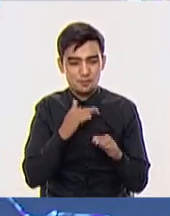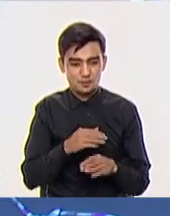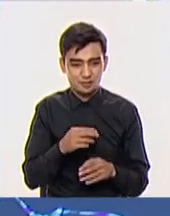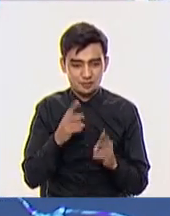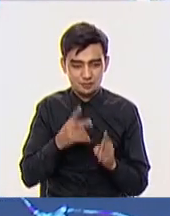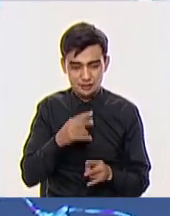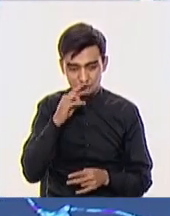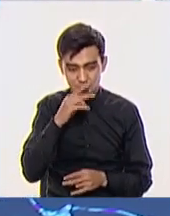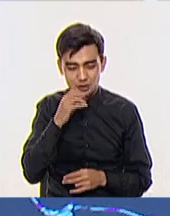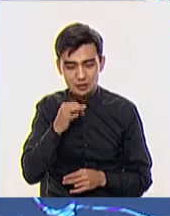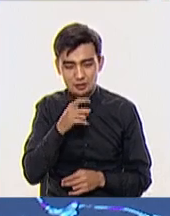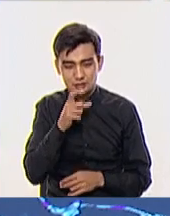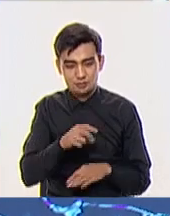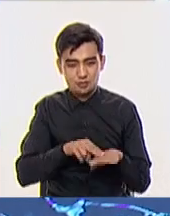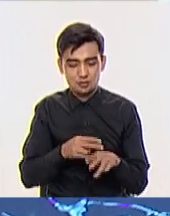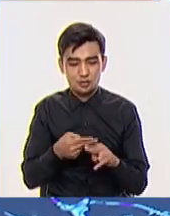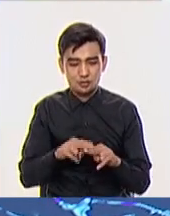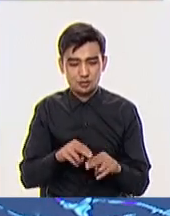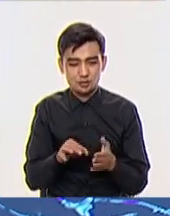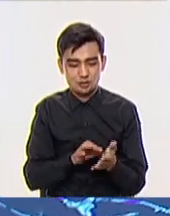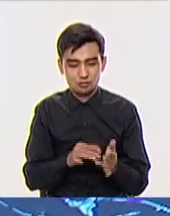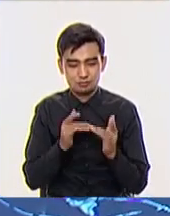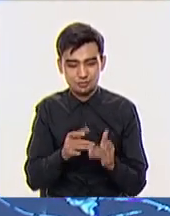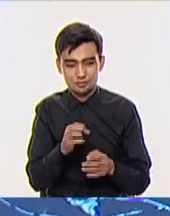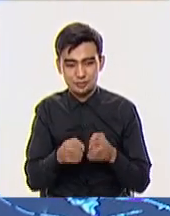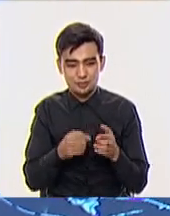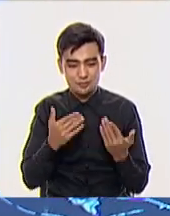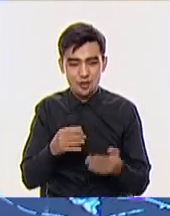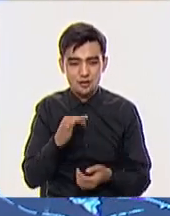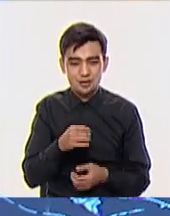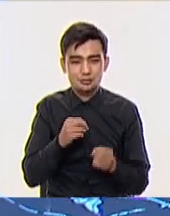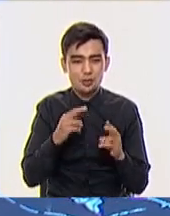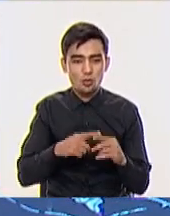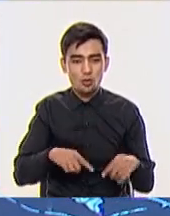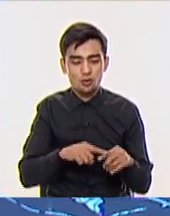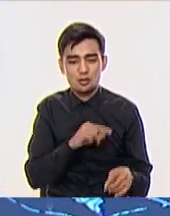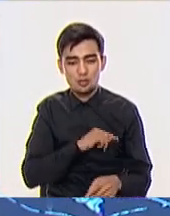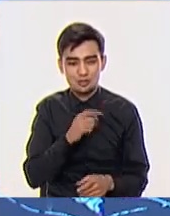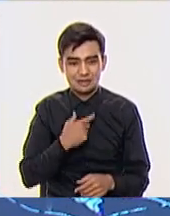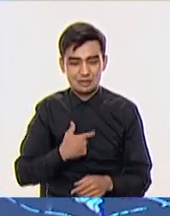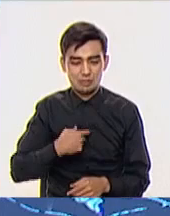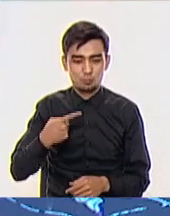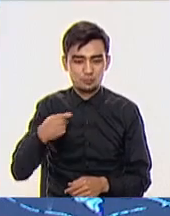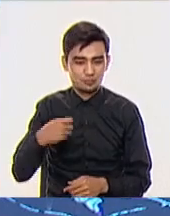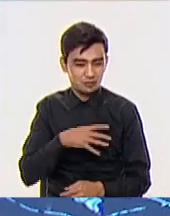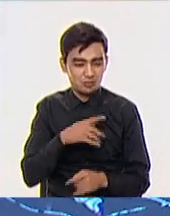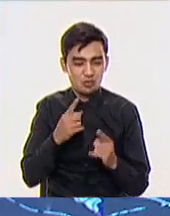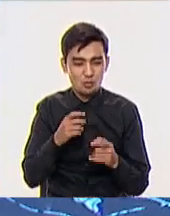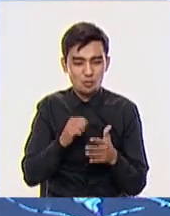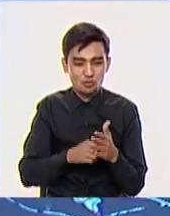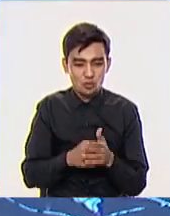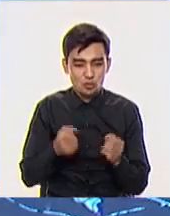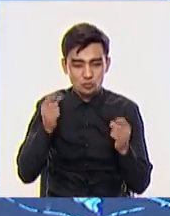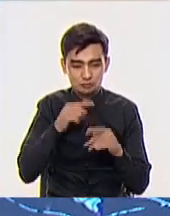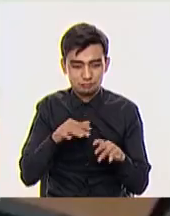шеккен полицей бірден ауруханаға жатқызылып, ота жасалды. Қазір құзырлы орган қызметкерінің өз-өзіне оқ атуына не себеп болғаны анықталып